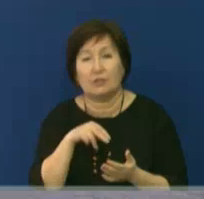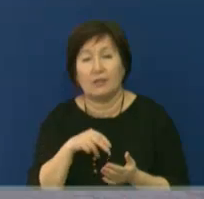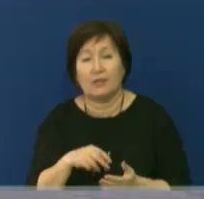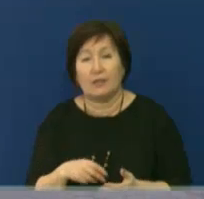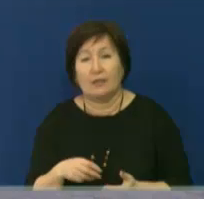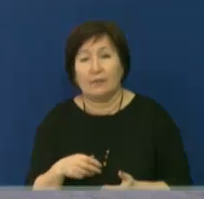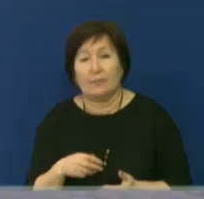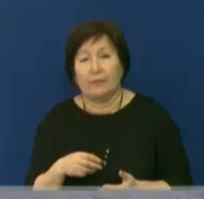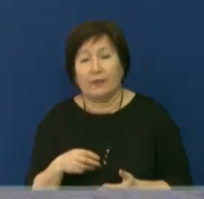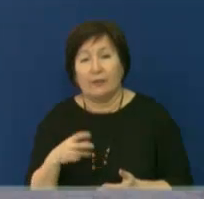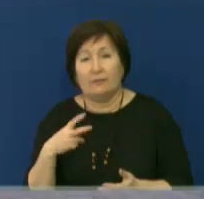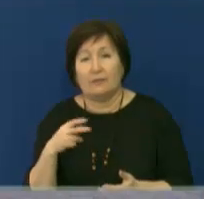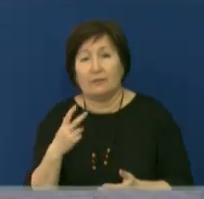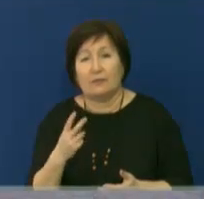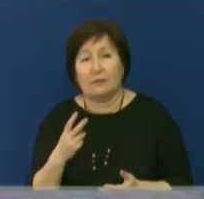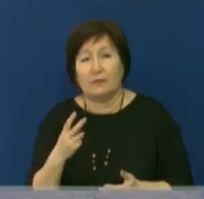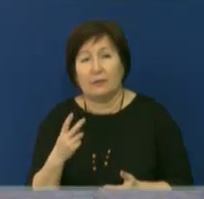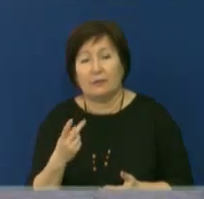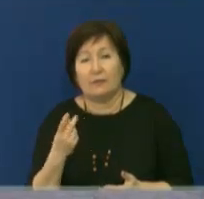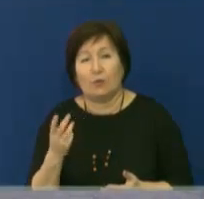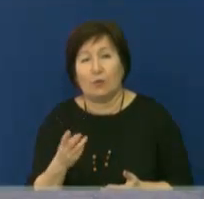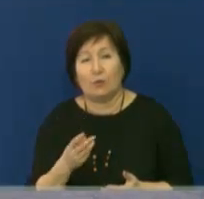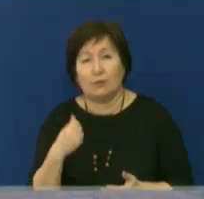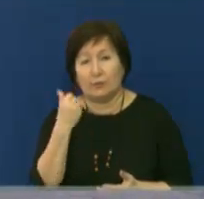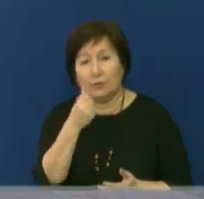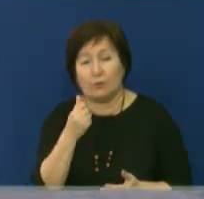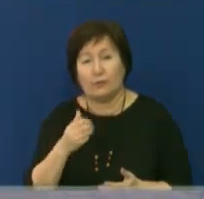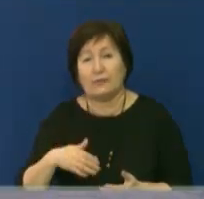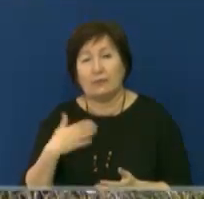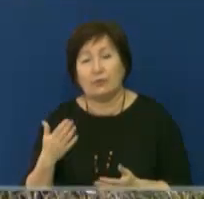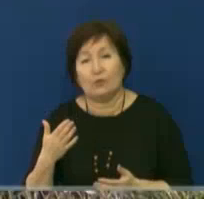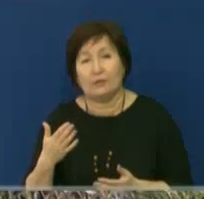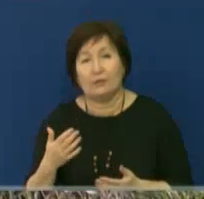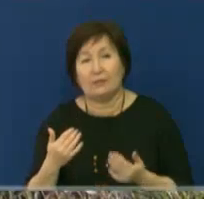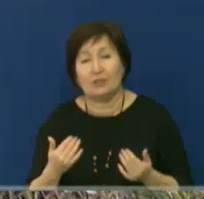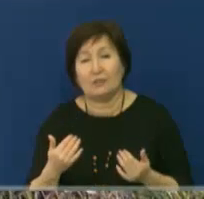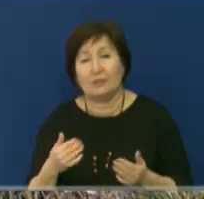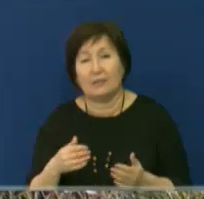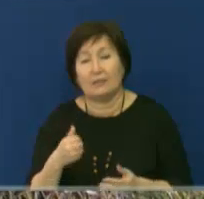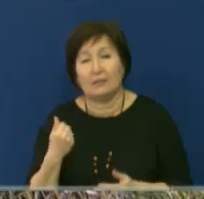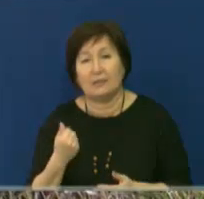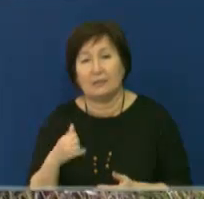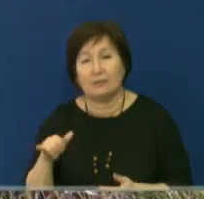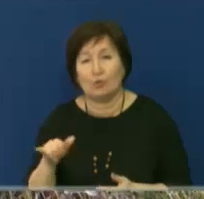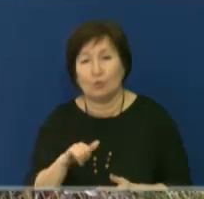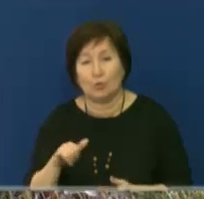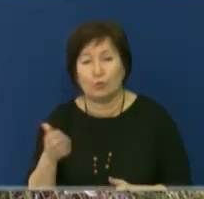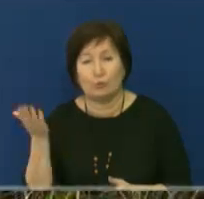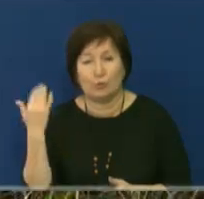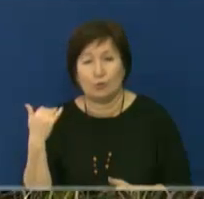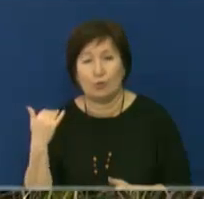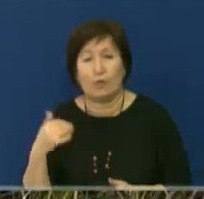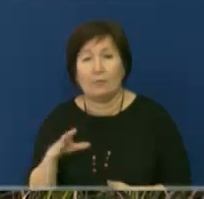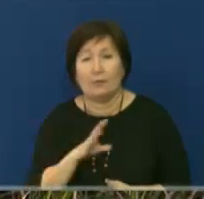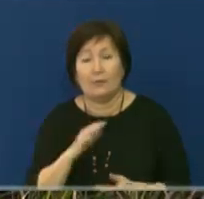2000 үстінде түп ағаштар, қалған келесі апталарда жалғасатын болады. Өткен сенбіде қаламыздағы Сәтбаев